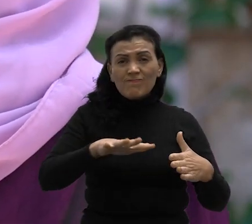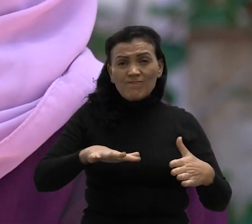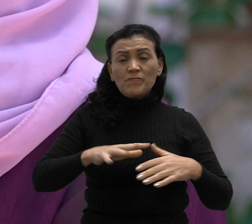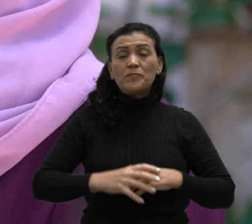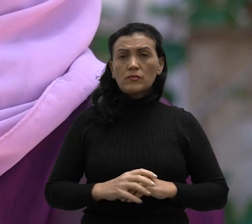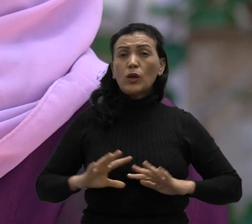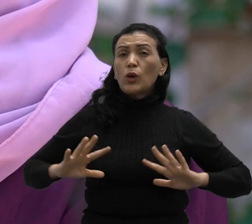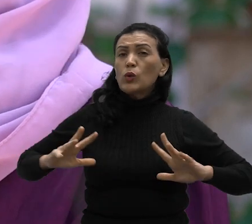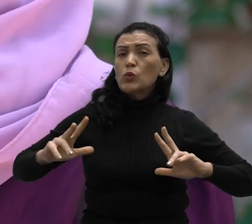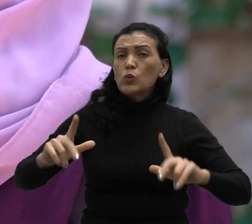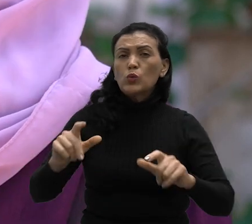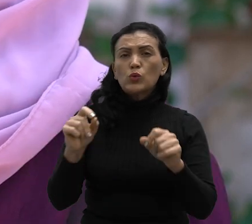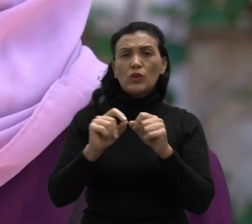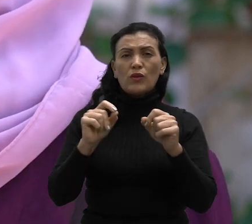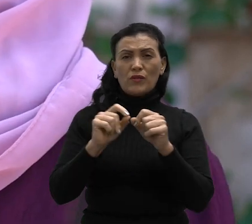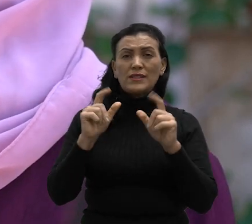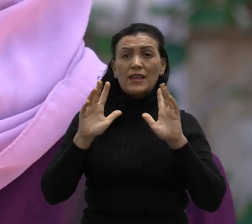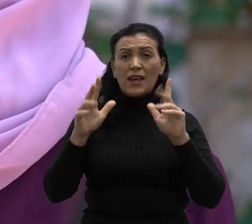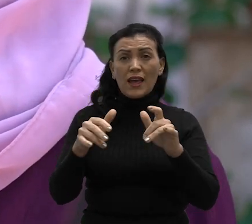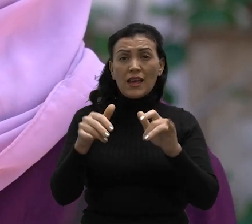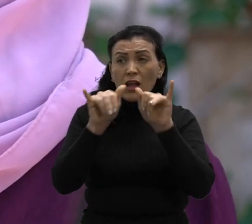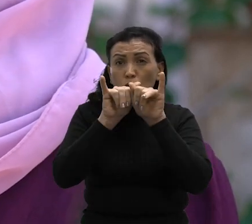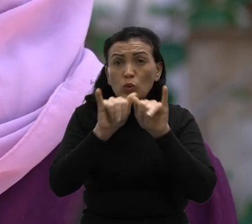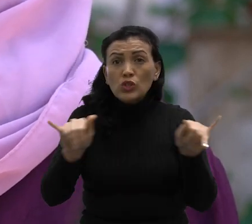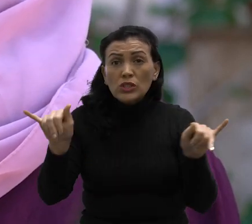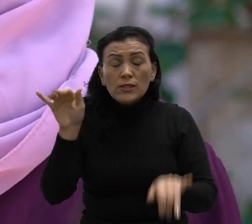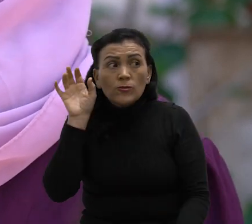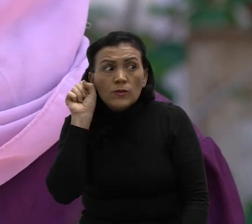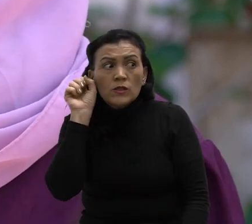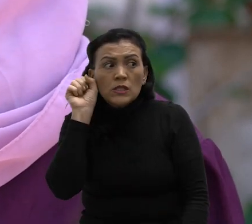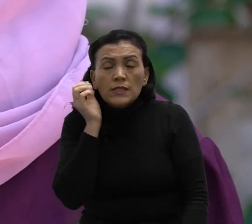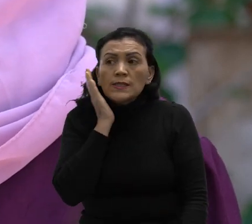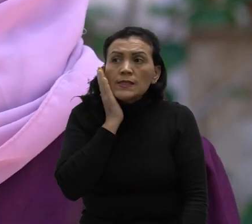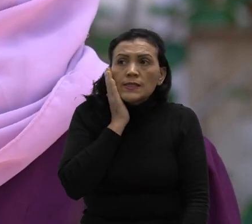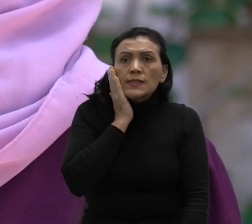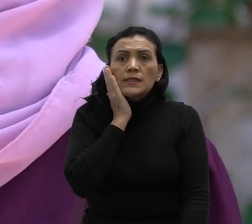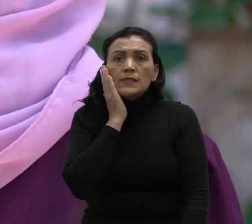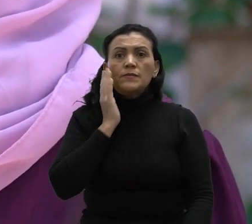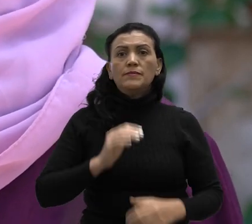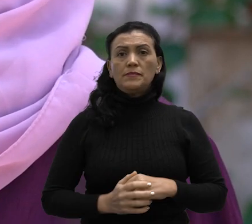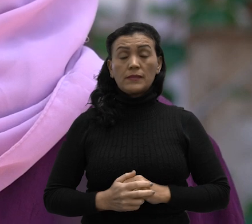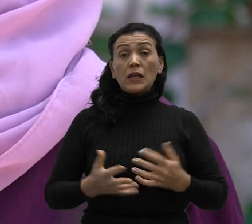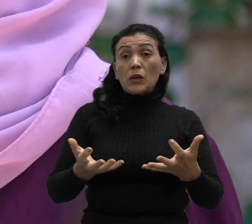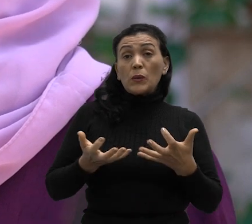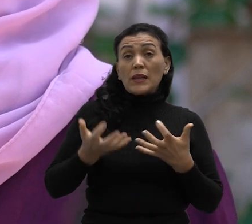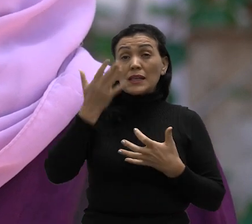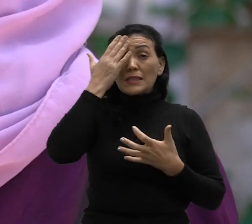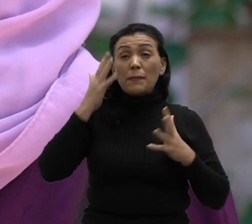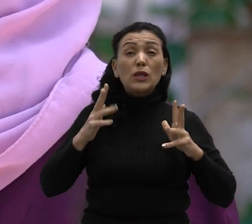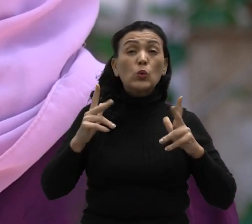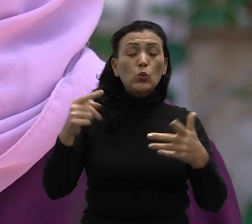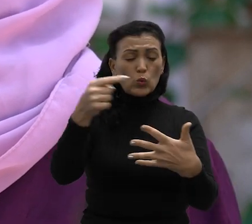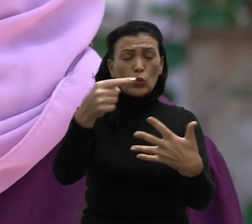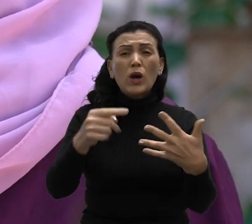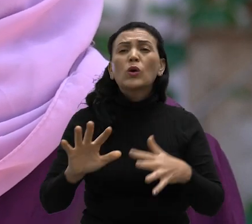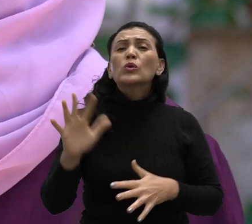فكتير كتير حفقد ناس. فكنت في كل وقت مثلاً أنا وضعي كيف في الحرب، كنت أتابع أخبار، أسمع صوت بس إنه وين هذا، بدي